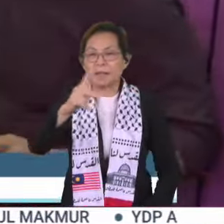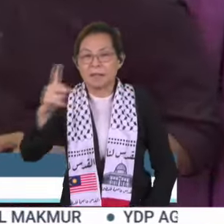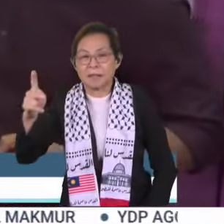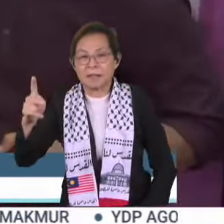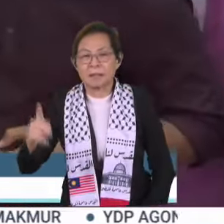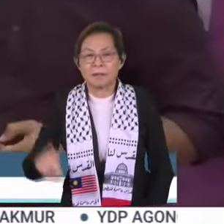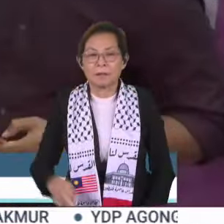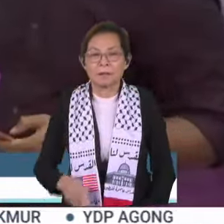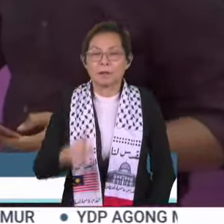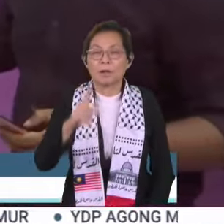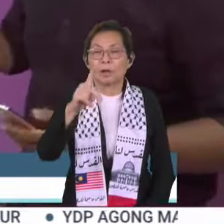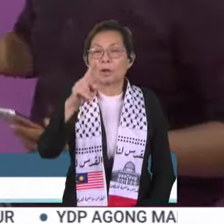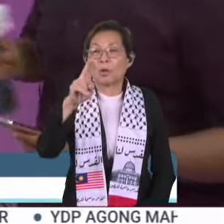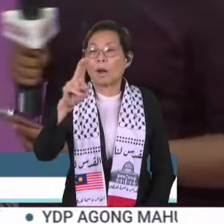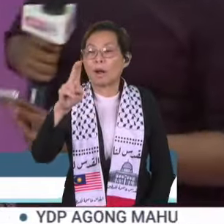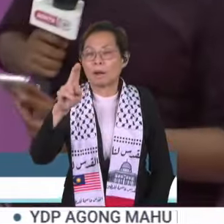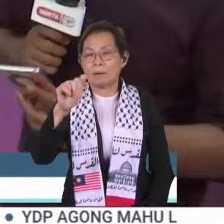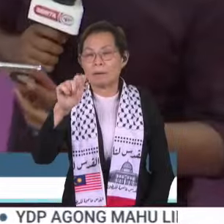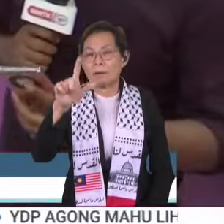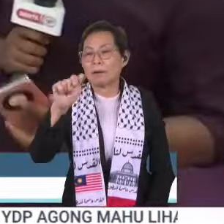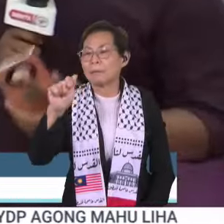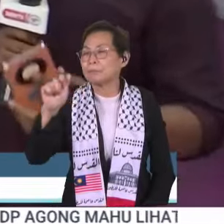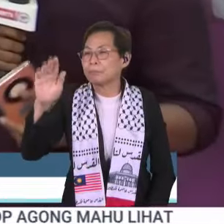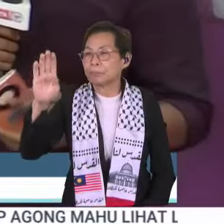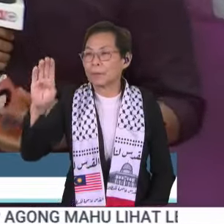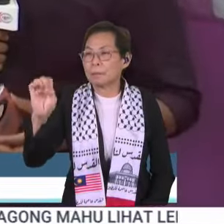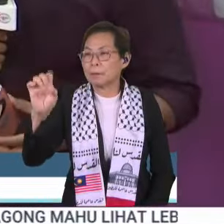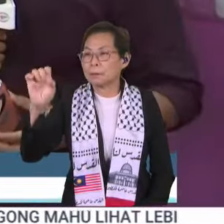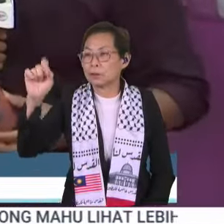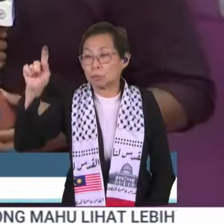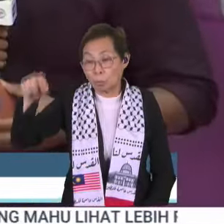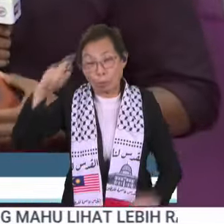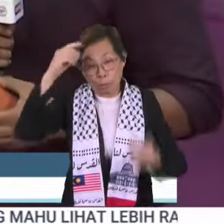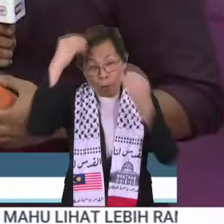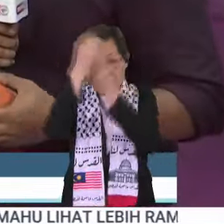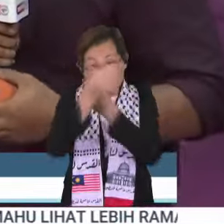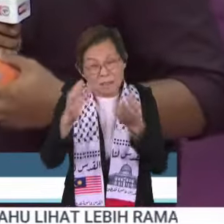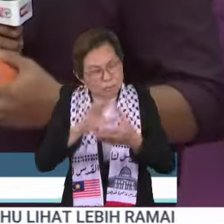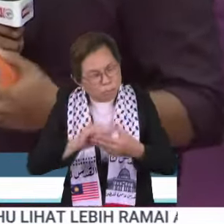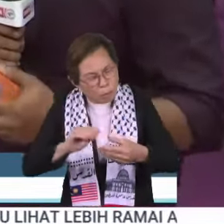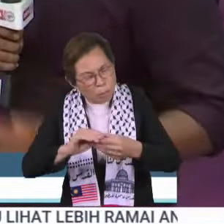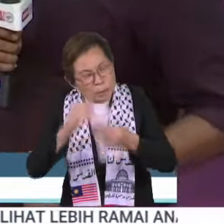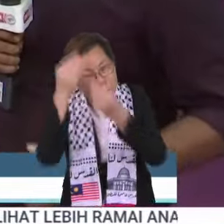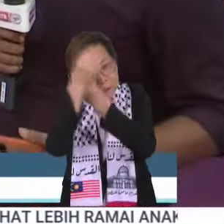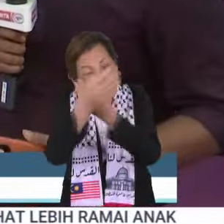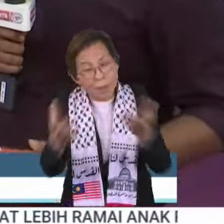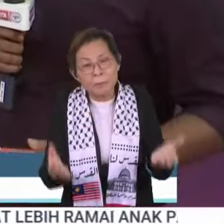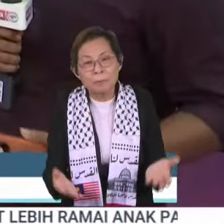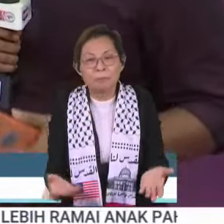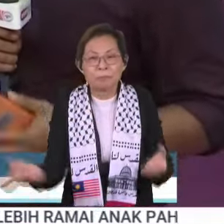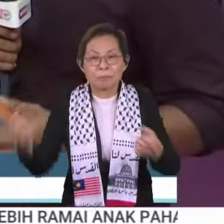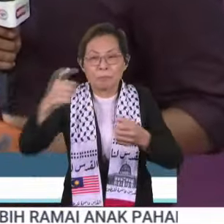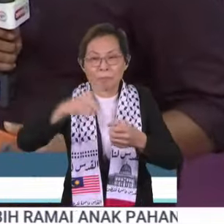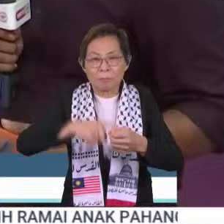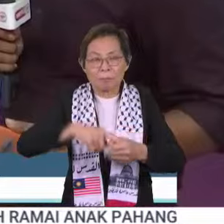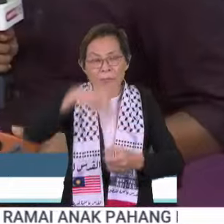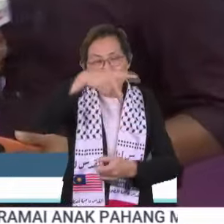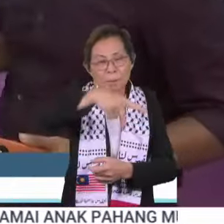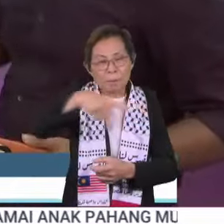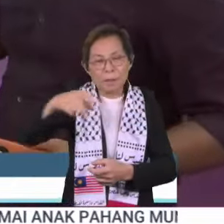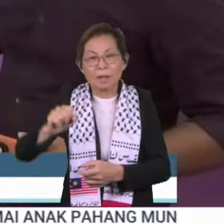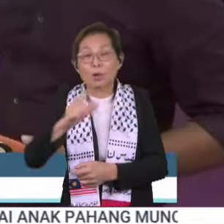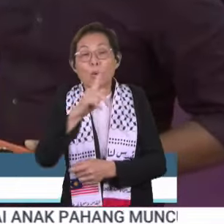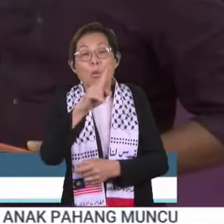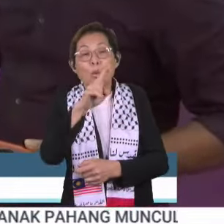assalamaikum Waalaikumussalam Oke boleh cerita sikit perkembangan dan juga perkembangan di apa PPS